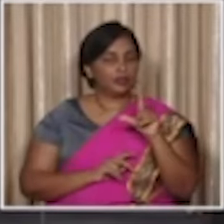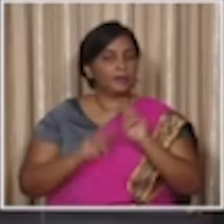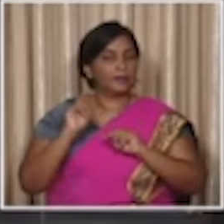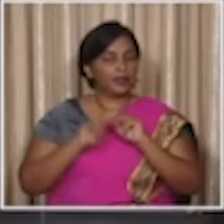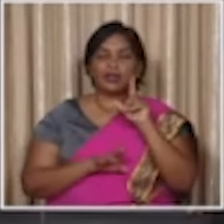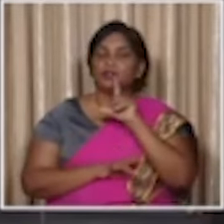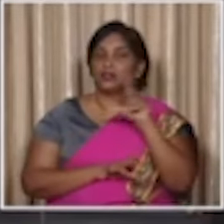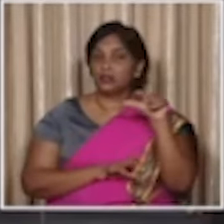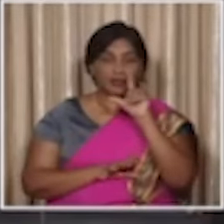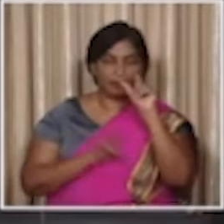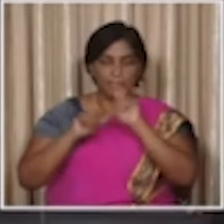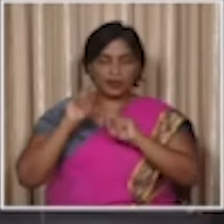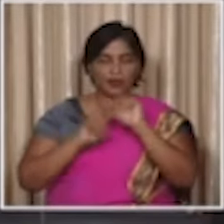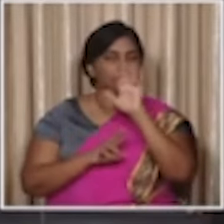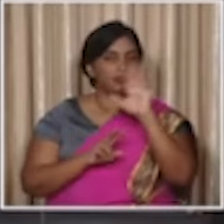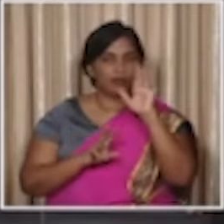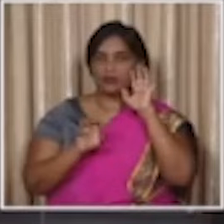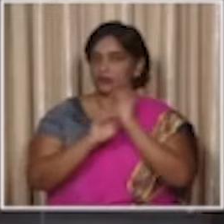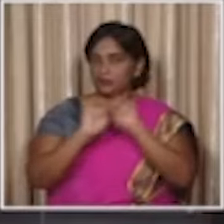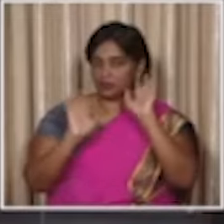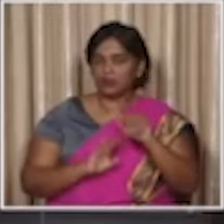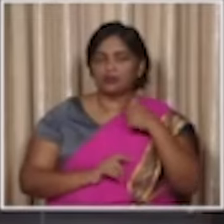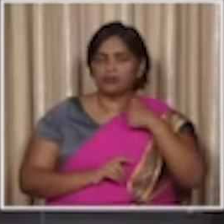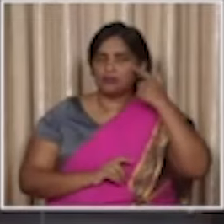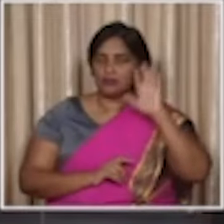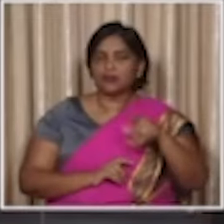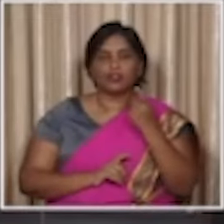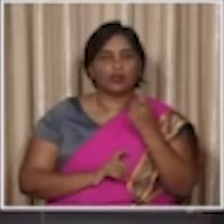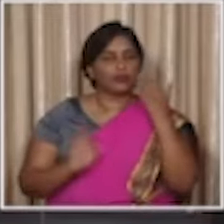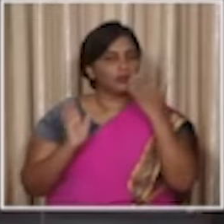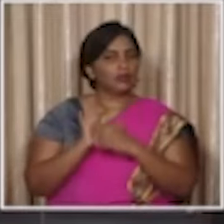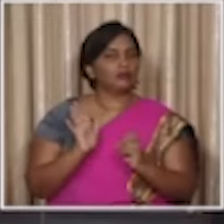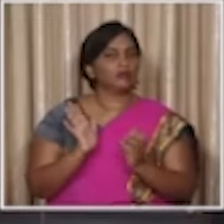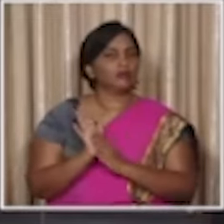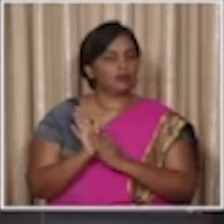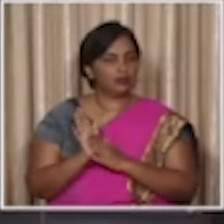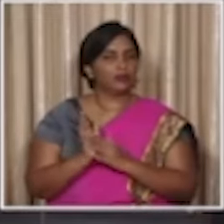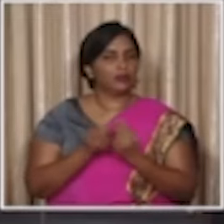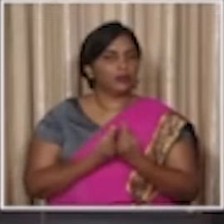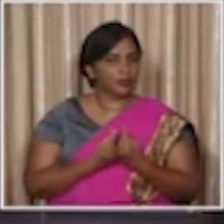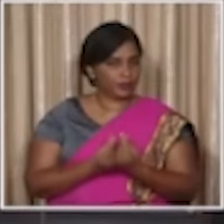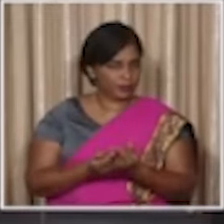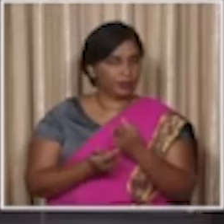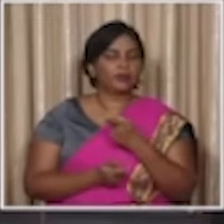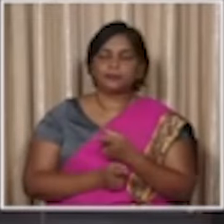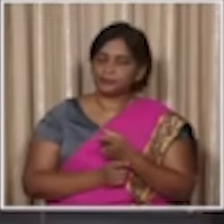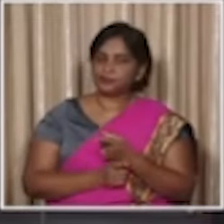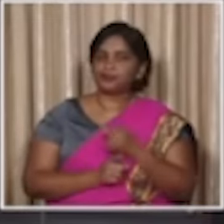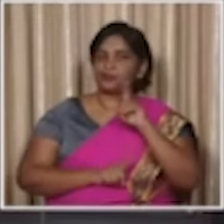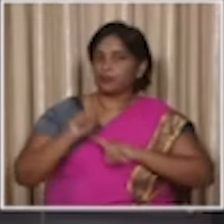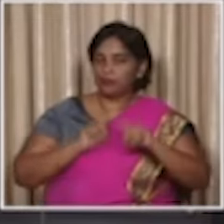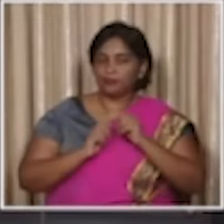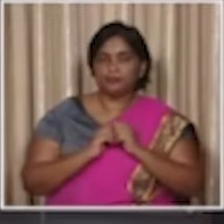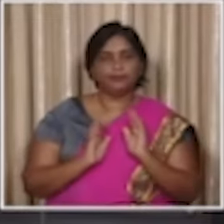පෙබරවාරි 19 වෙනිදා ප්‍රකාශයට පත් කළා තියෙනවා අපි බලාපොරොත්තු වෙනවා මුදල් පිළිබඳ කාර්යක සභාව මේක කඩිනමින් සාකච්ඡා